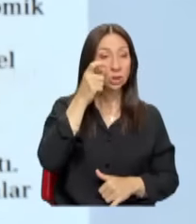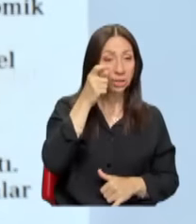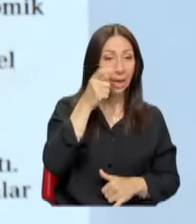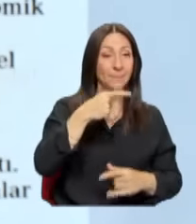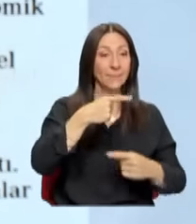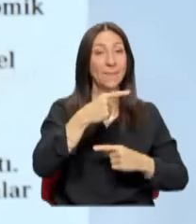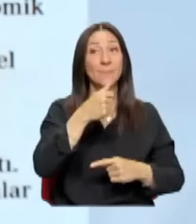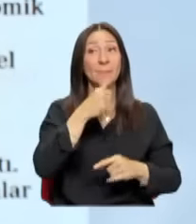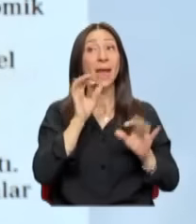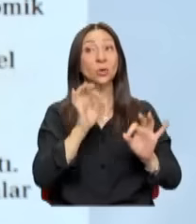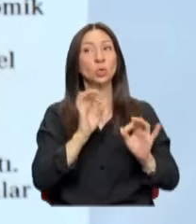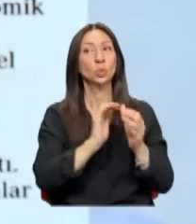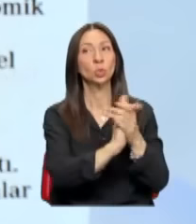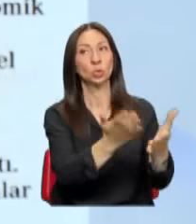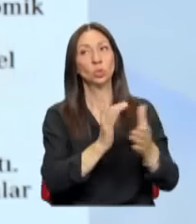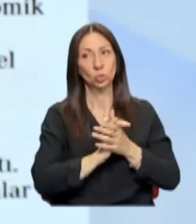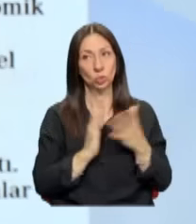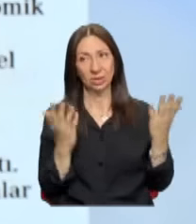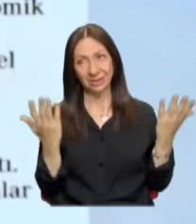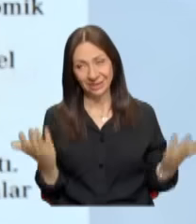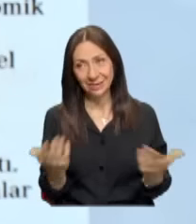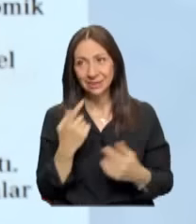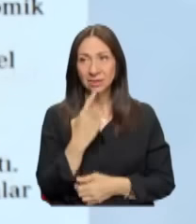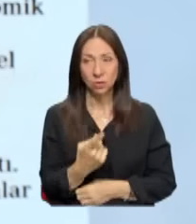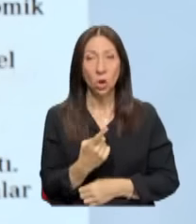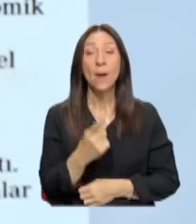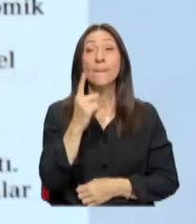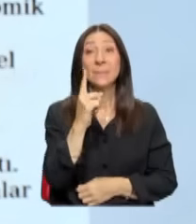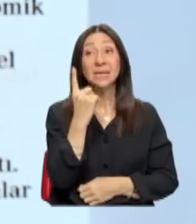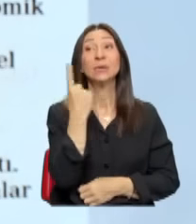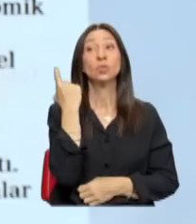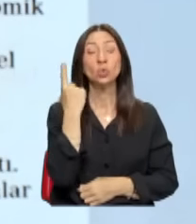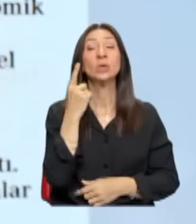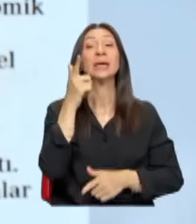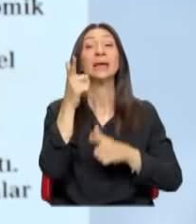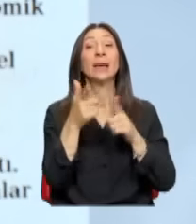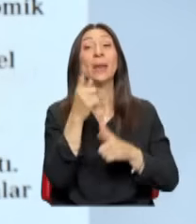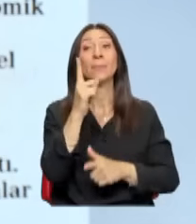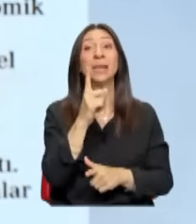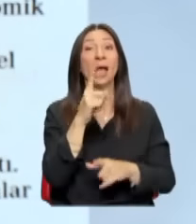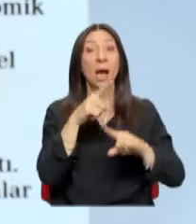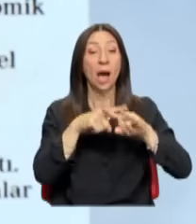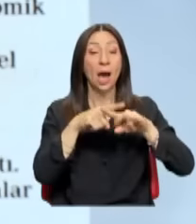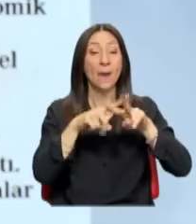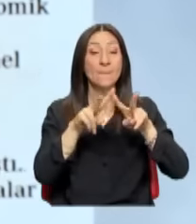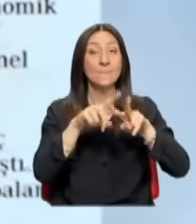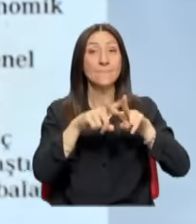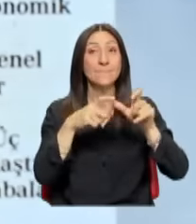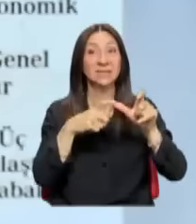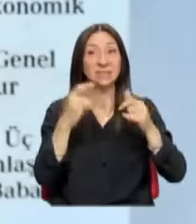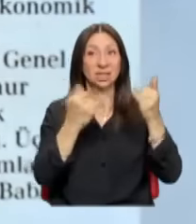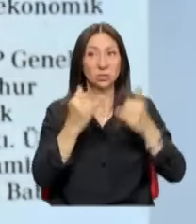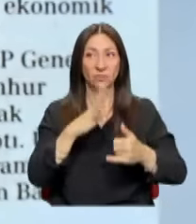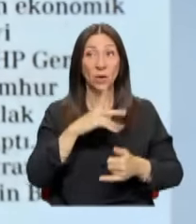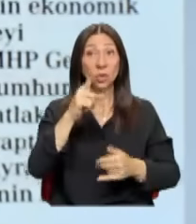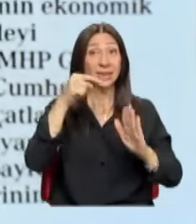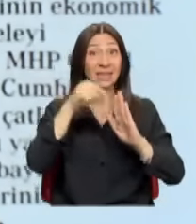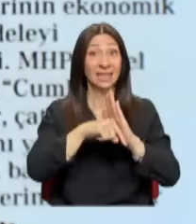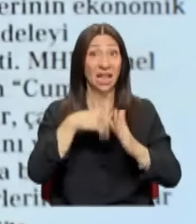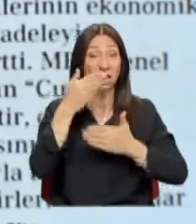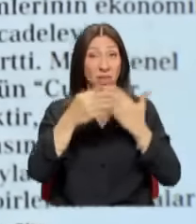birbirlerinin babalar gününü de kutladı deniyor. Bir de dün kameralara yansıyan bir Hamas tartışması vardı. Bakın onun da